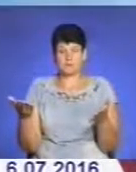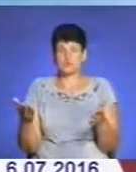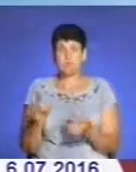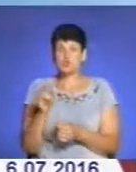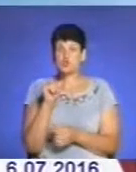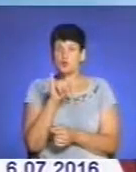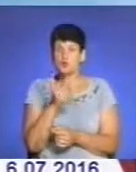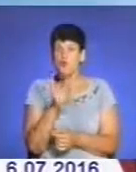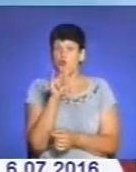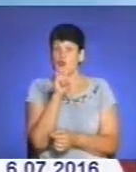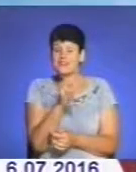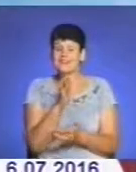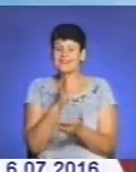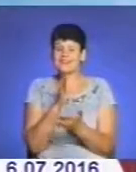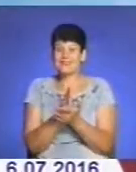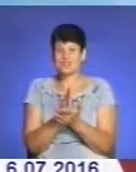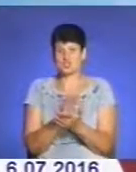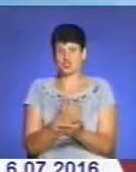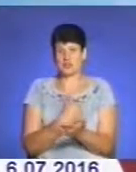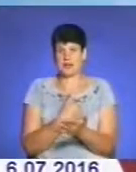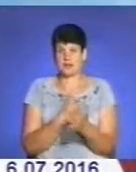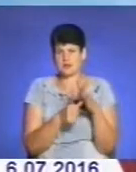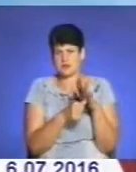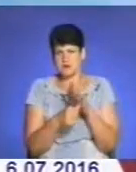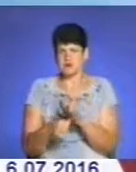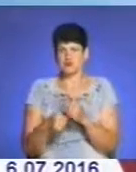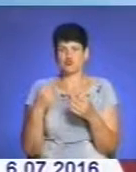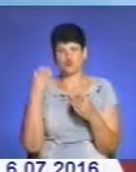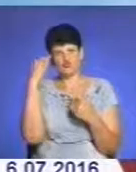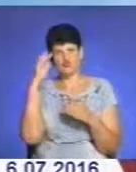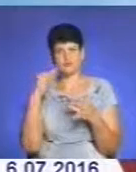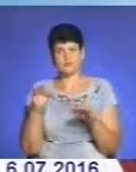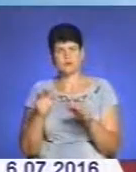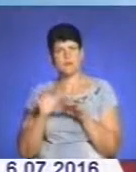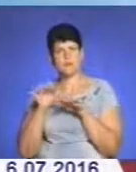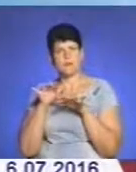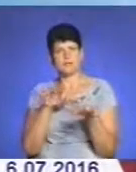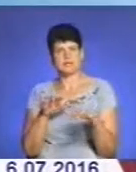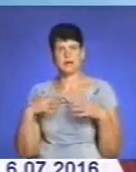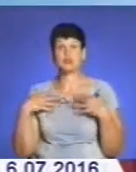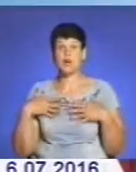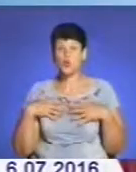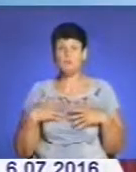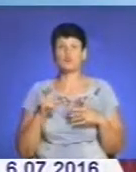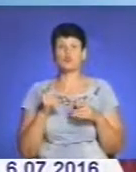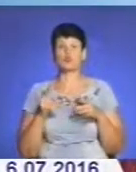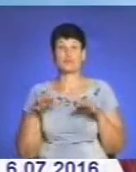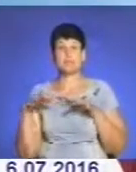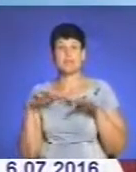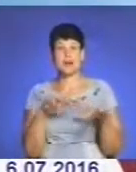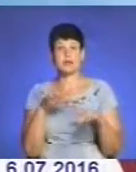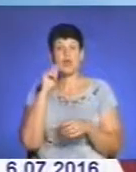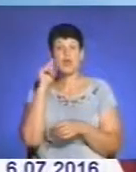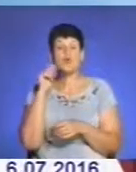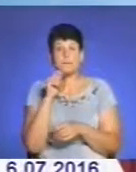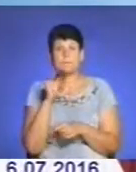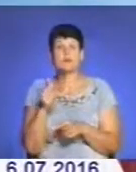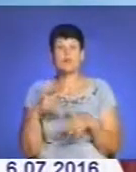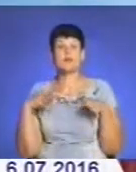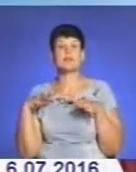есть желание только подавлять чужую свободу? Почему они нападают на Грузию, почему они нападают на Украину, почему они